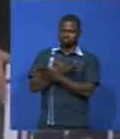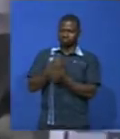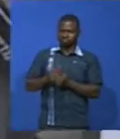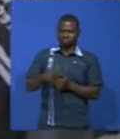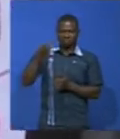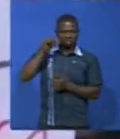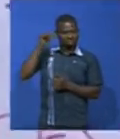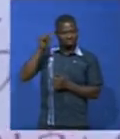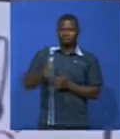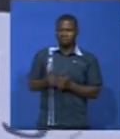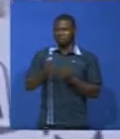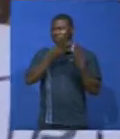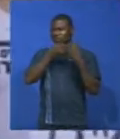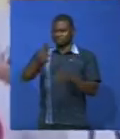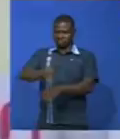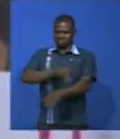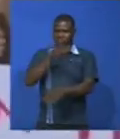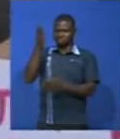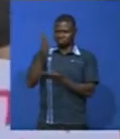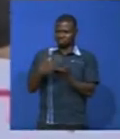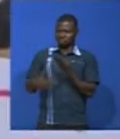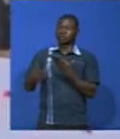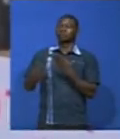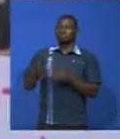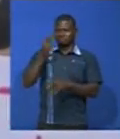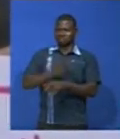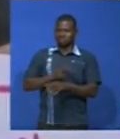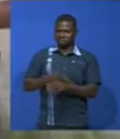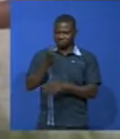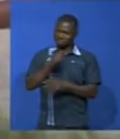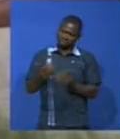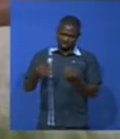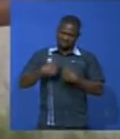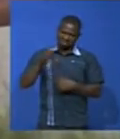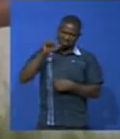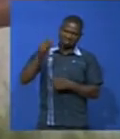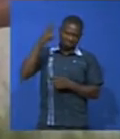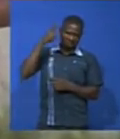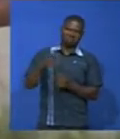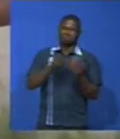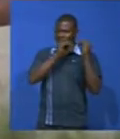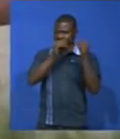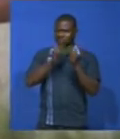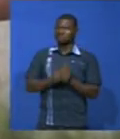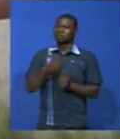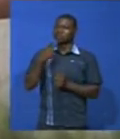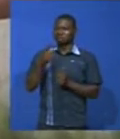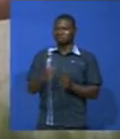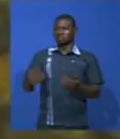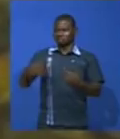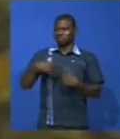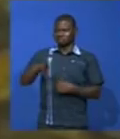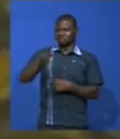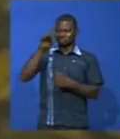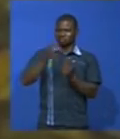quelques heures, l'angoisse avait fait place à un peu d'espoir. Benjamin Netanyahou a annoncé avoir trouvé un accord de réinstallation pour 16 000 d'entre